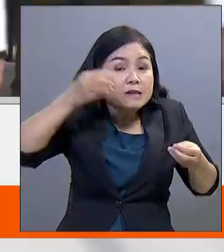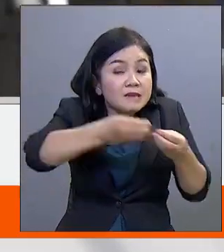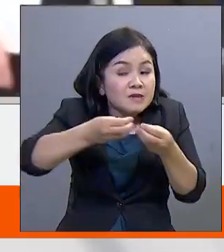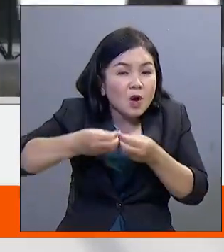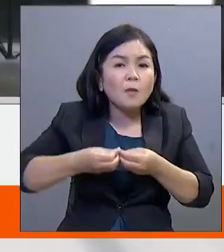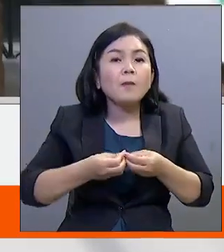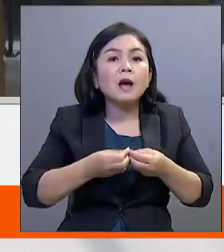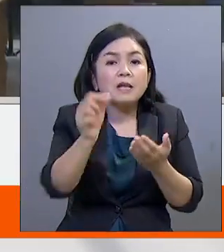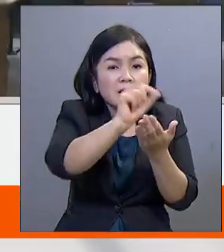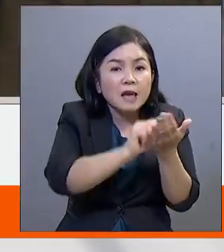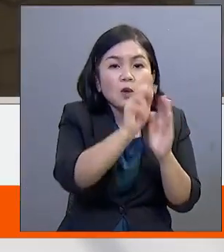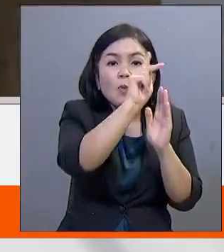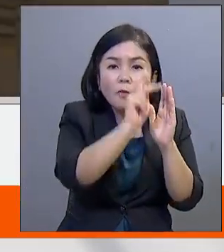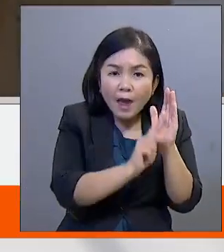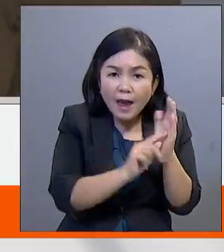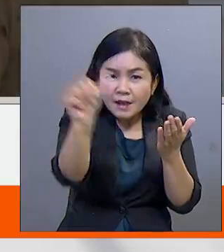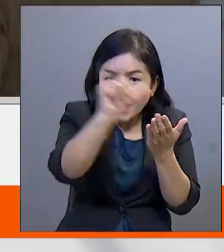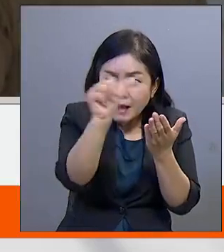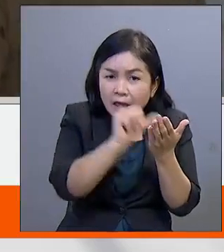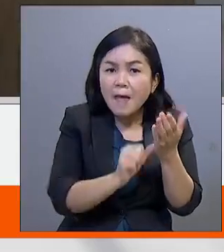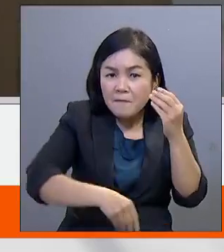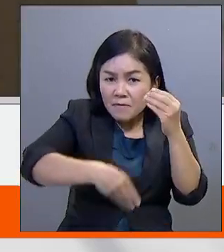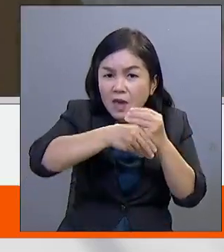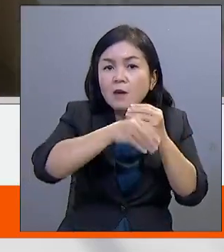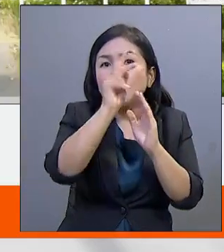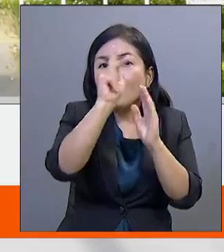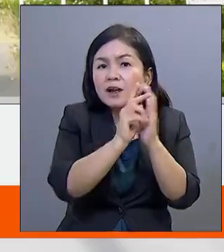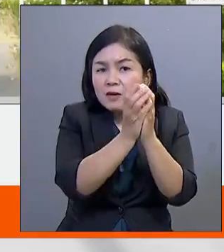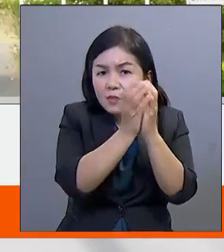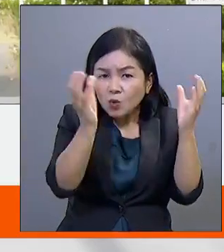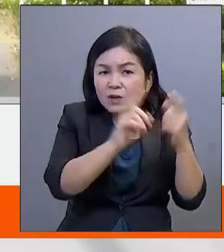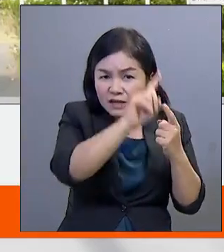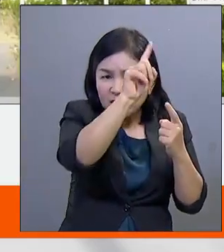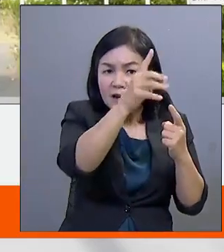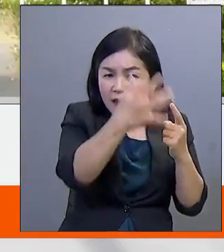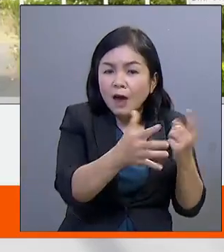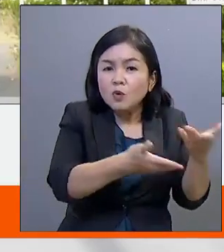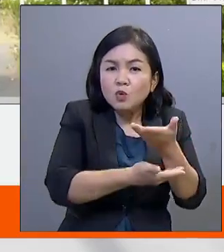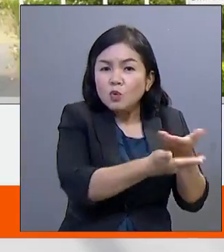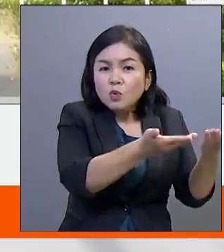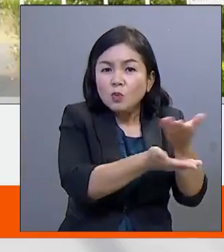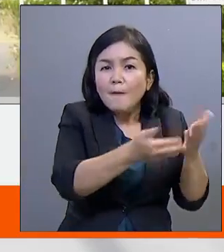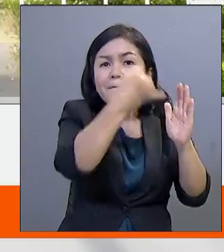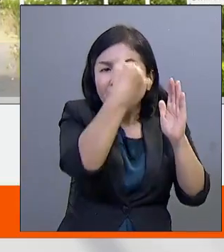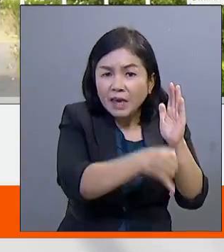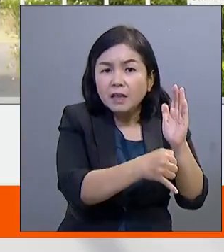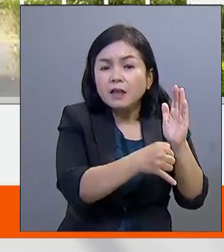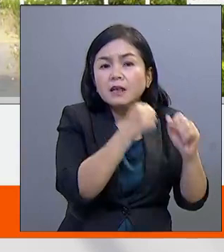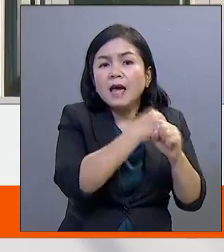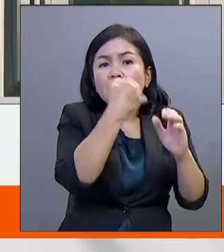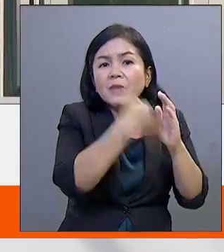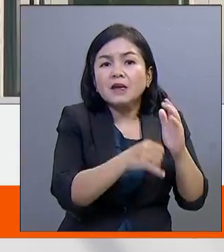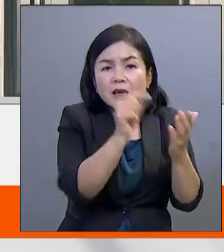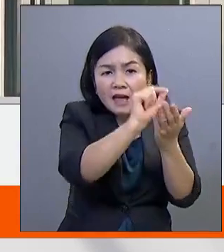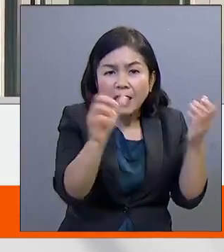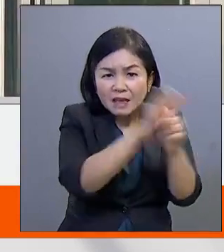กร่างปหัดแก้ไขเพิมเติม ดรมนูลสบัที่ 1 ที่พลดท่ทำไมสม